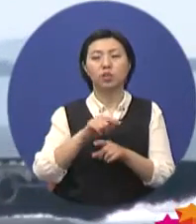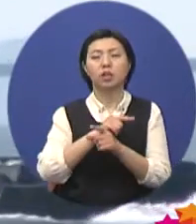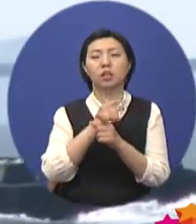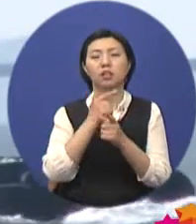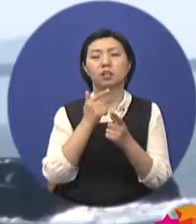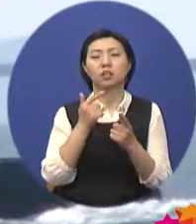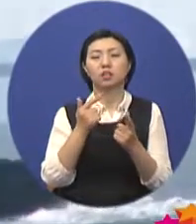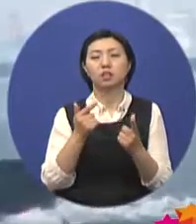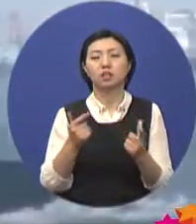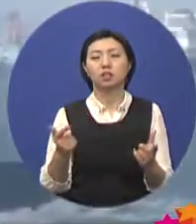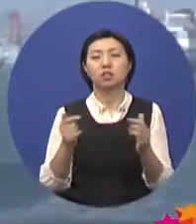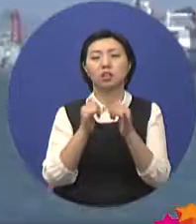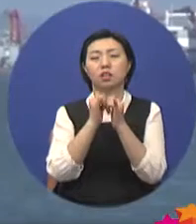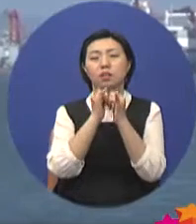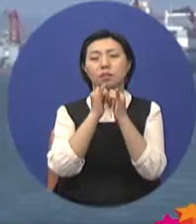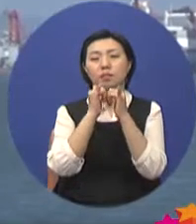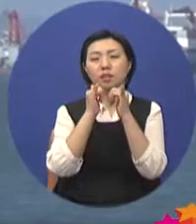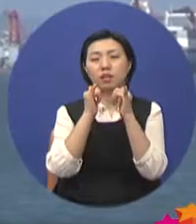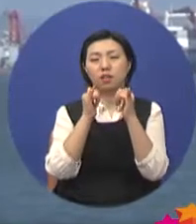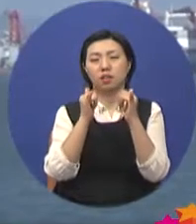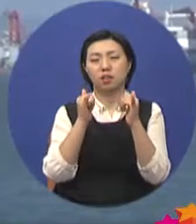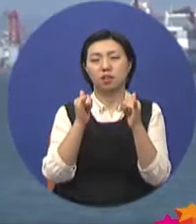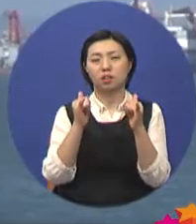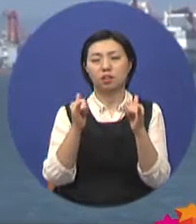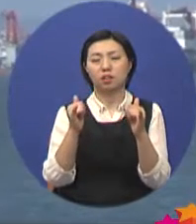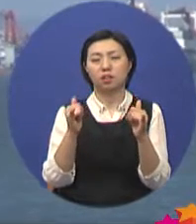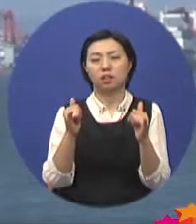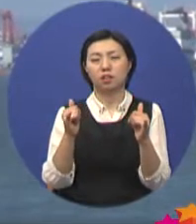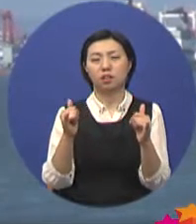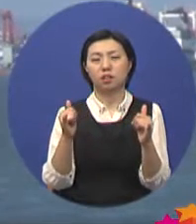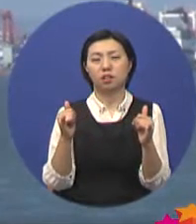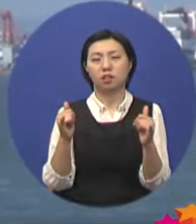오지 않는 사람아